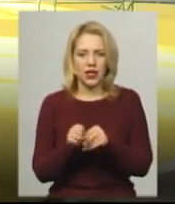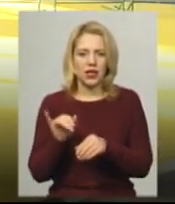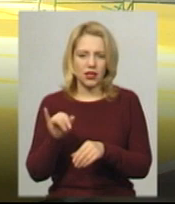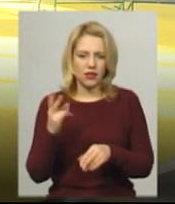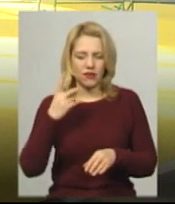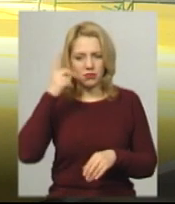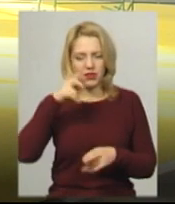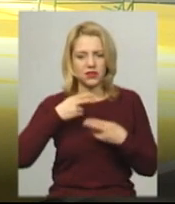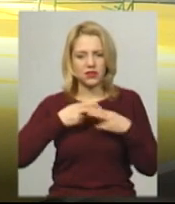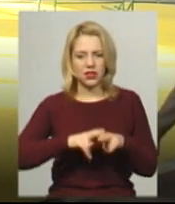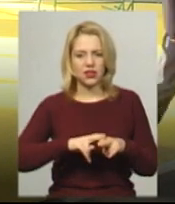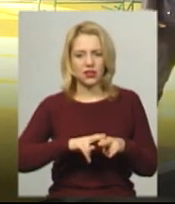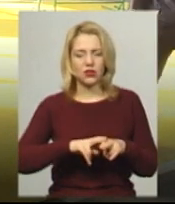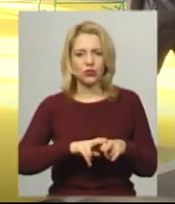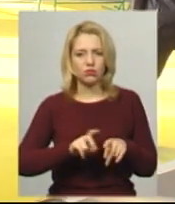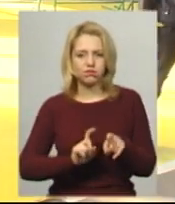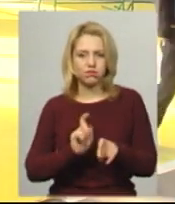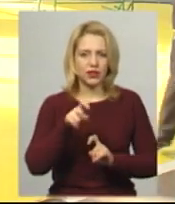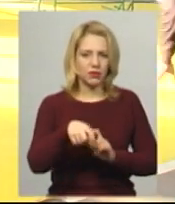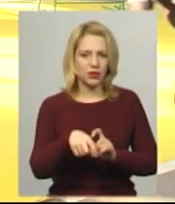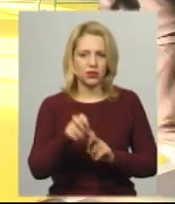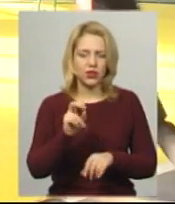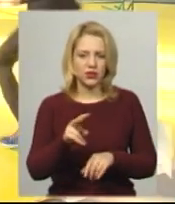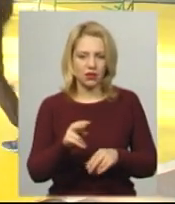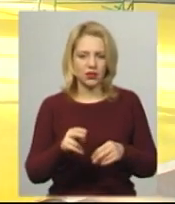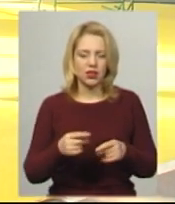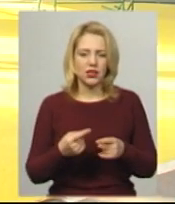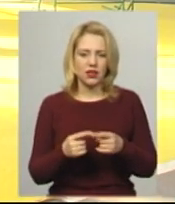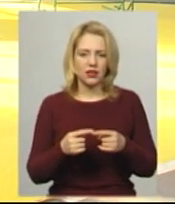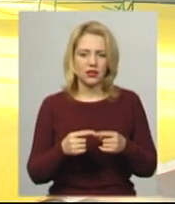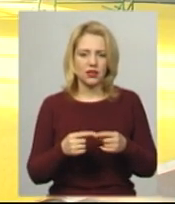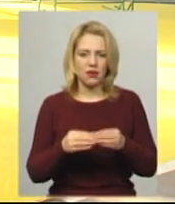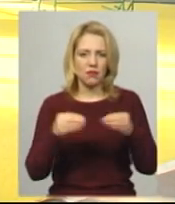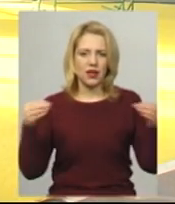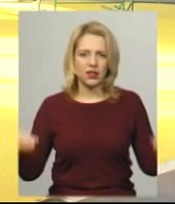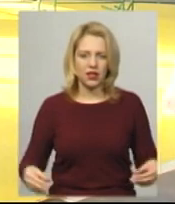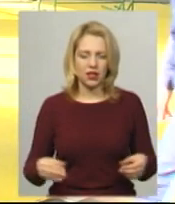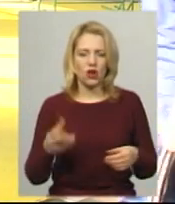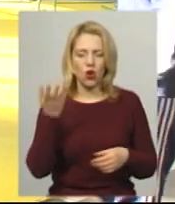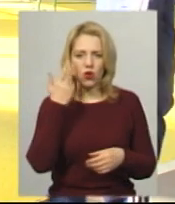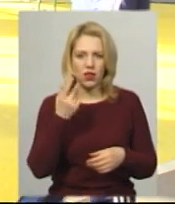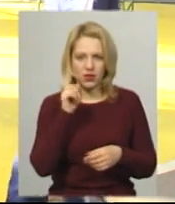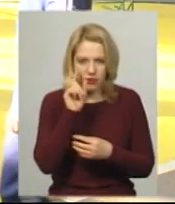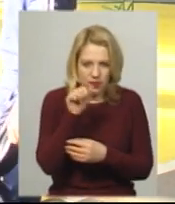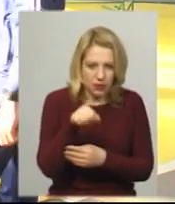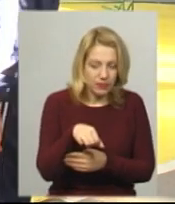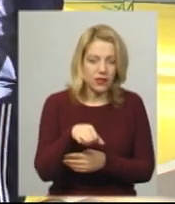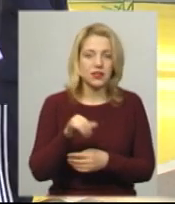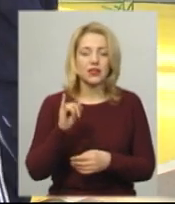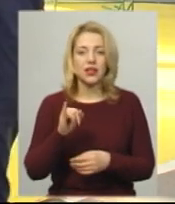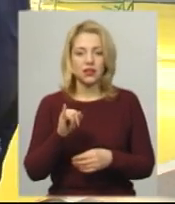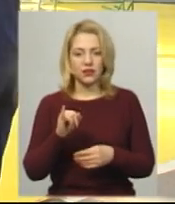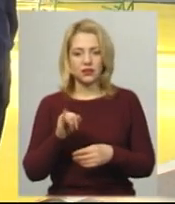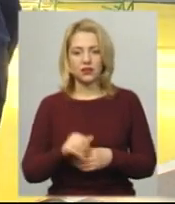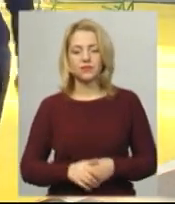техніку знати, як перестрибувати бар'єри, коли, де ускорятися, так,